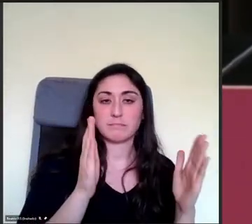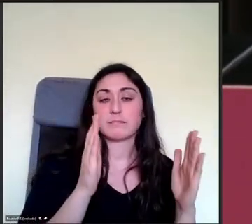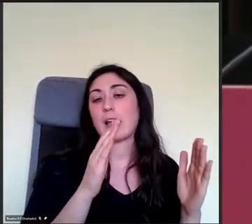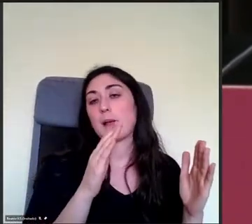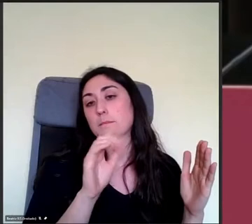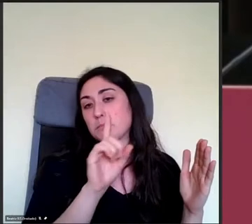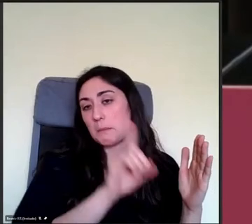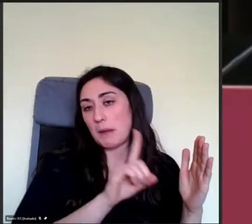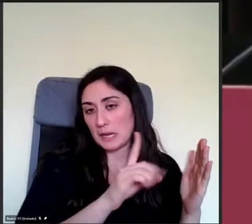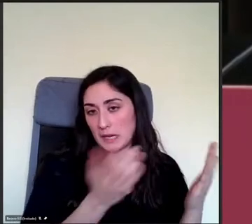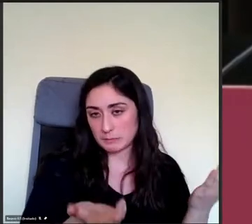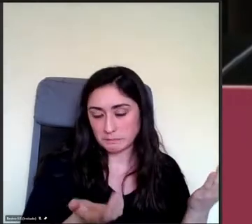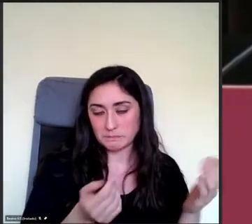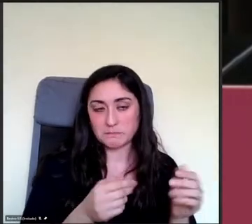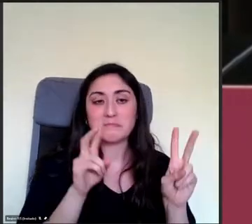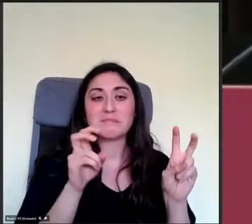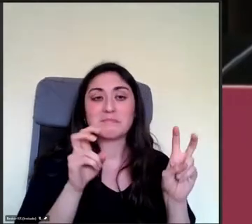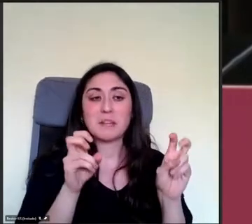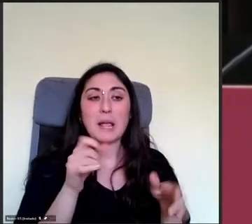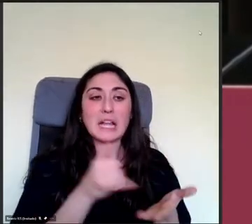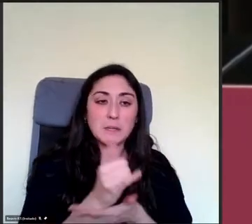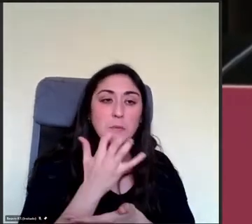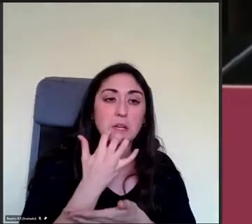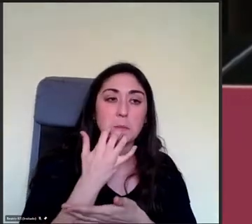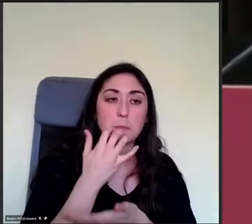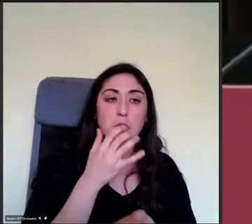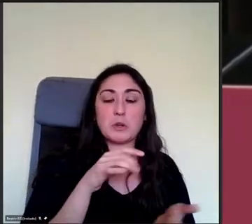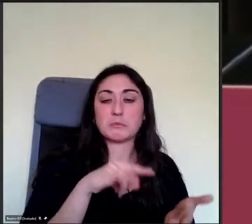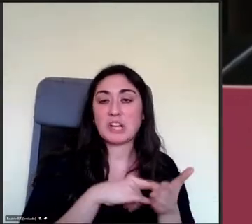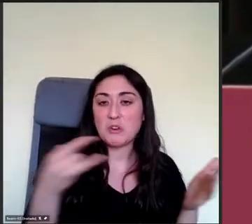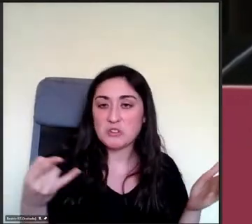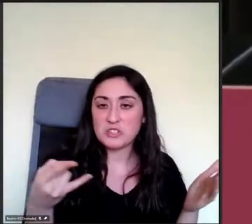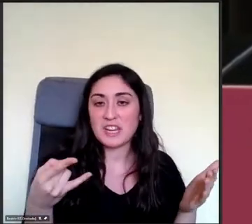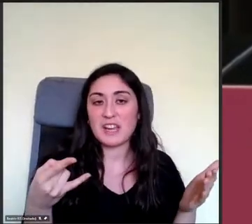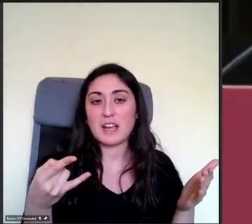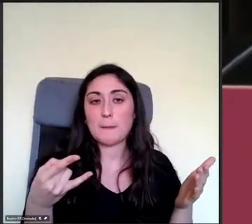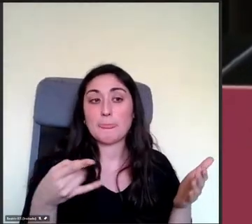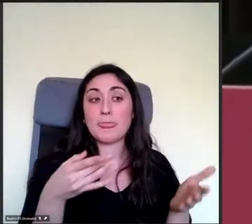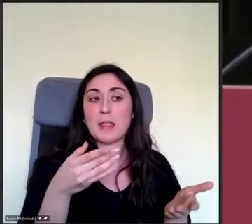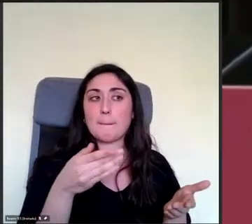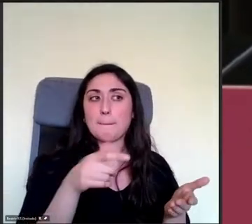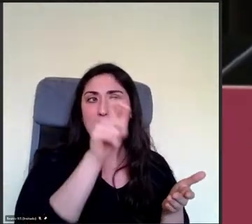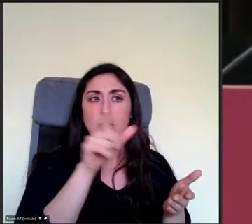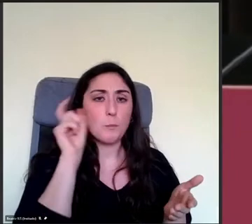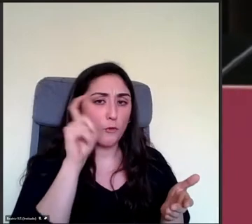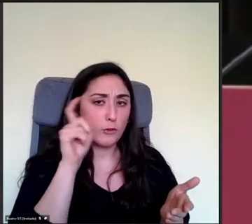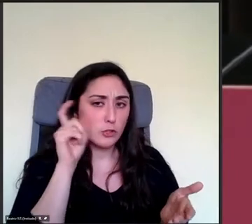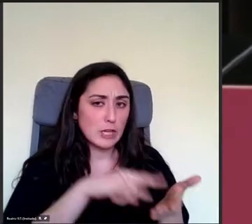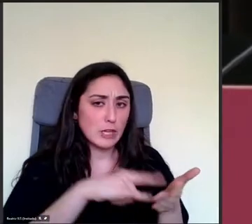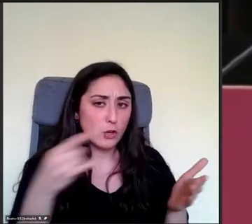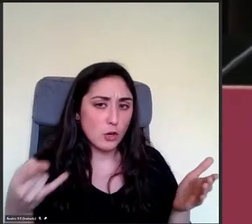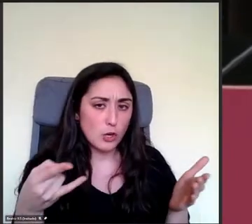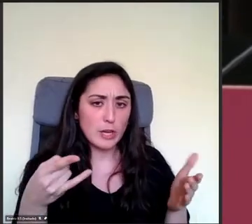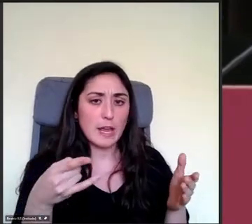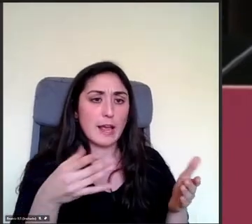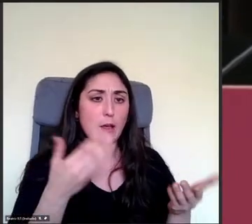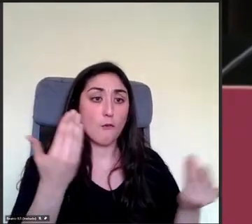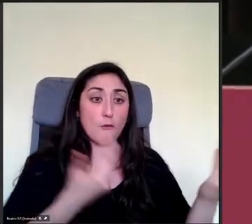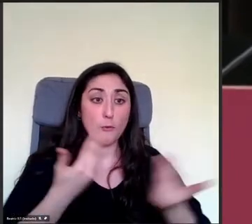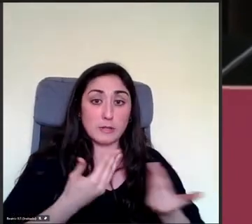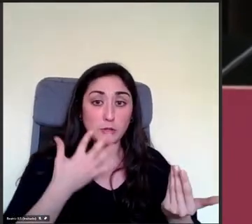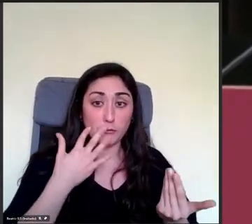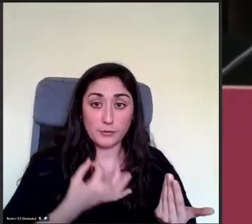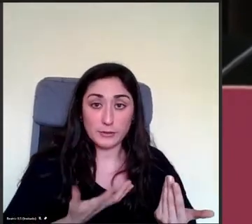ens trobarem un professorat amb una formació d'enginyeria o tecnològica.